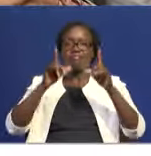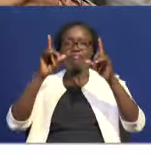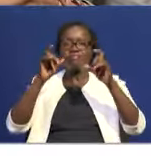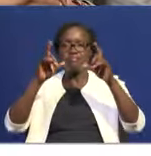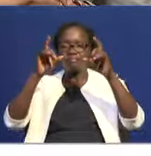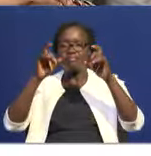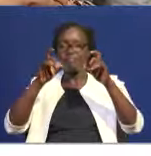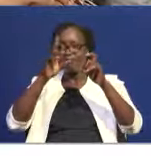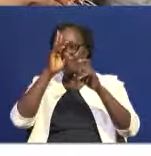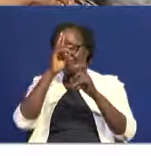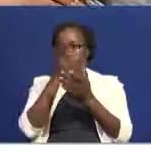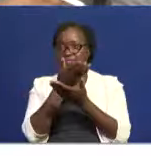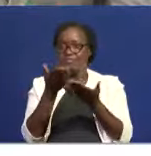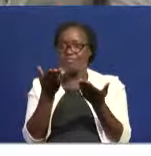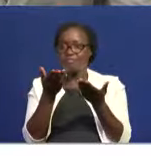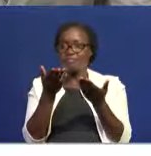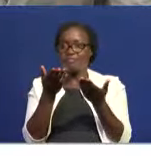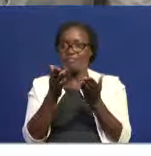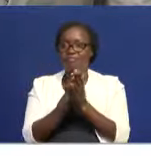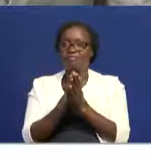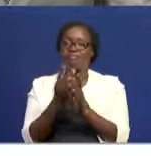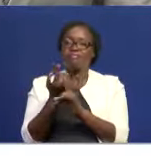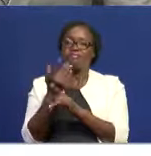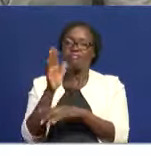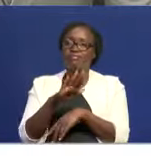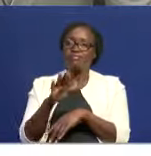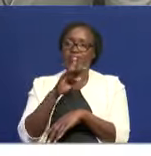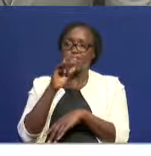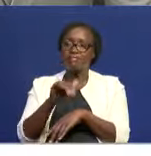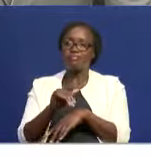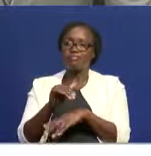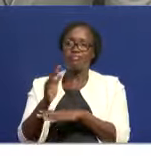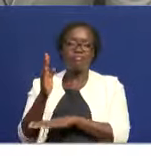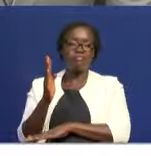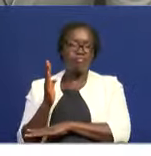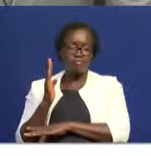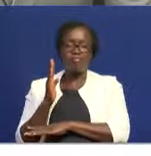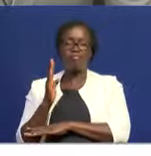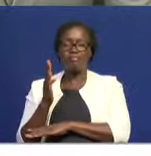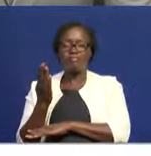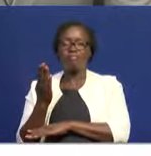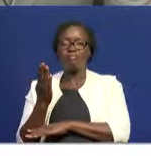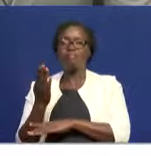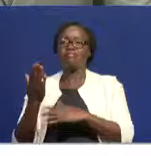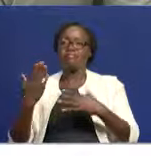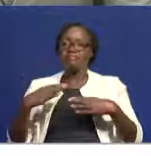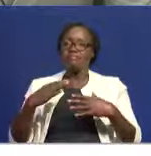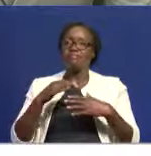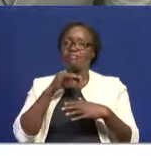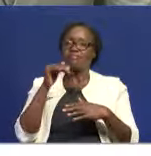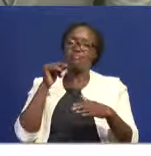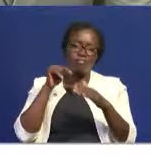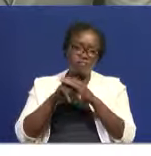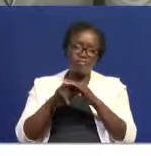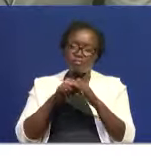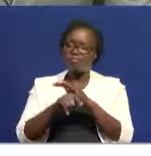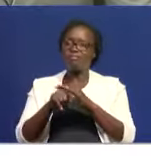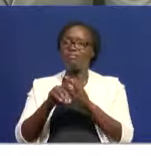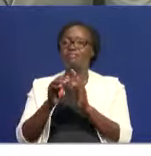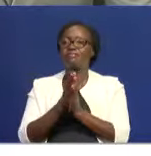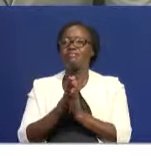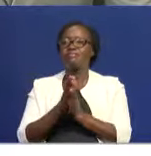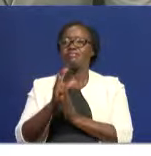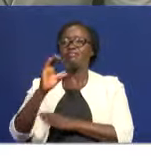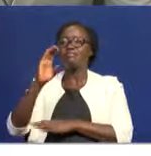polisi ambao wamekita kambi katika maeneo hayo ili kudumisha usalama na waandamanaji kutofika katika maeneo